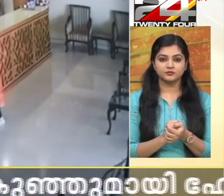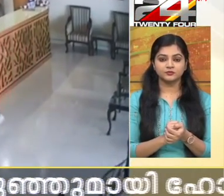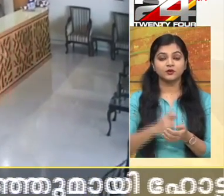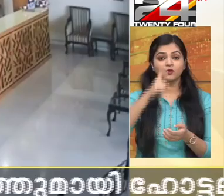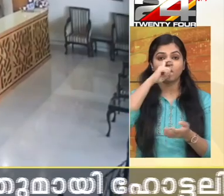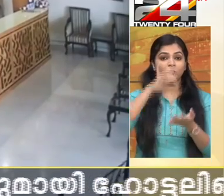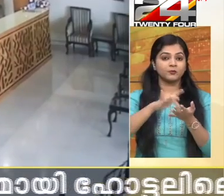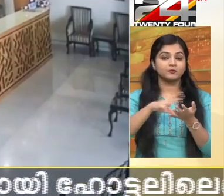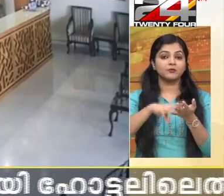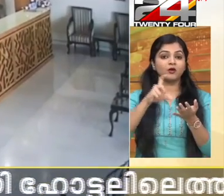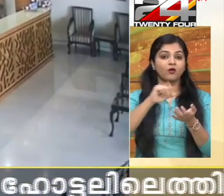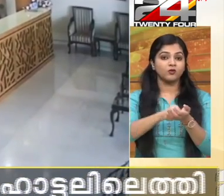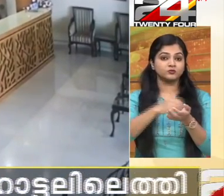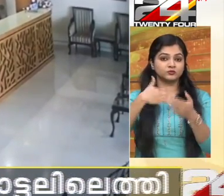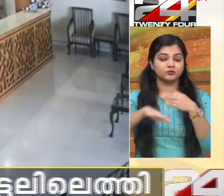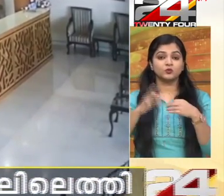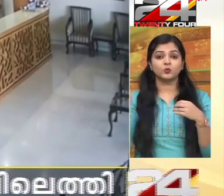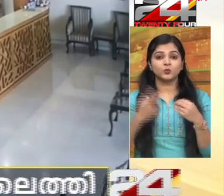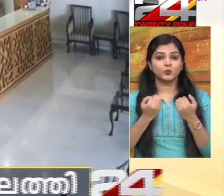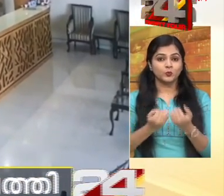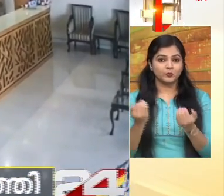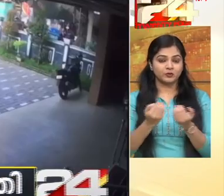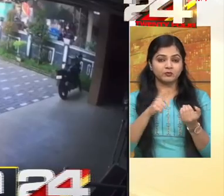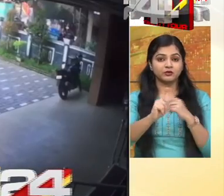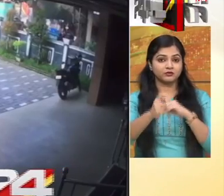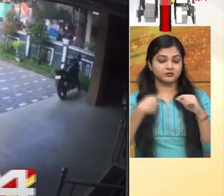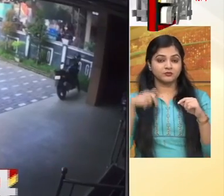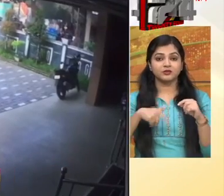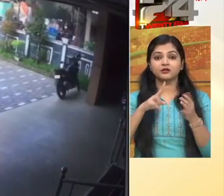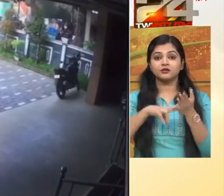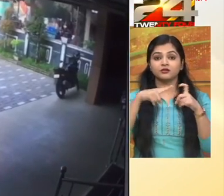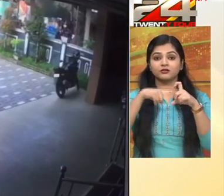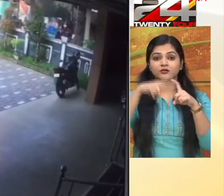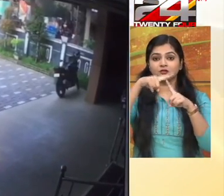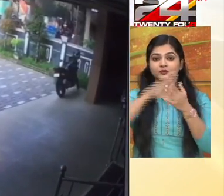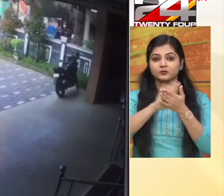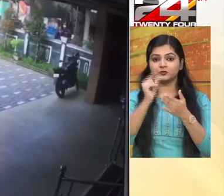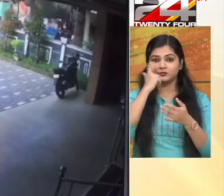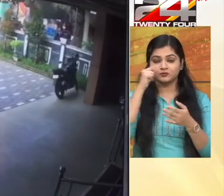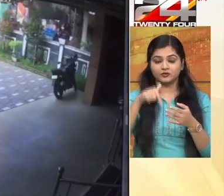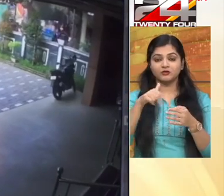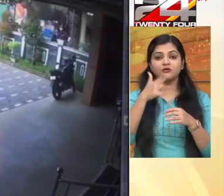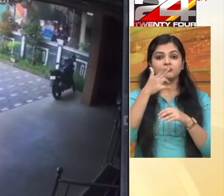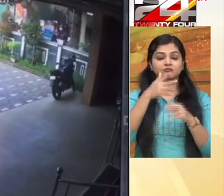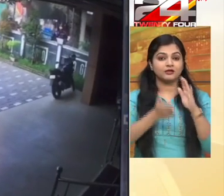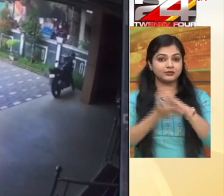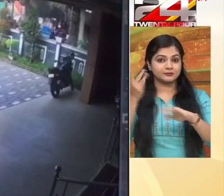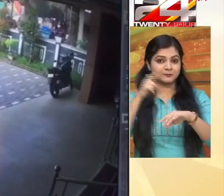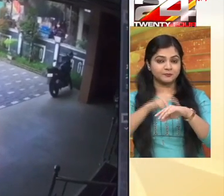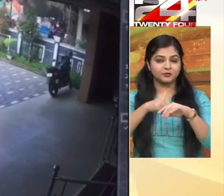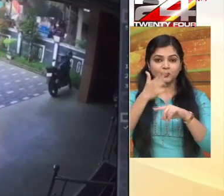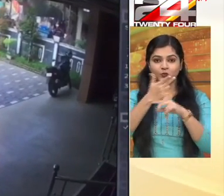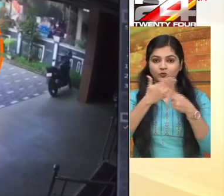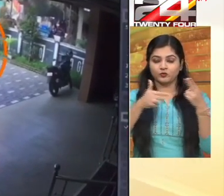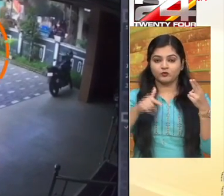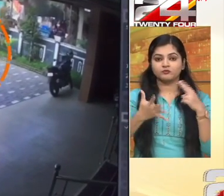കോട്ടയം മെഡിക്കൽ കോളേജിൽ നിന്ന് നവജാത ശിശുവിനെ തട്ടിയെടുത്ത ശേഷം നീതു മടങ്ങുന്ന CCTV ദൃശ്യങ്ങളാണ് ഇപ്പോൾ പുറത്തു വന്നിരിക്കുന്നത്.